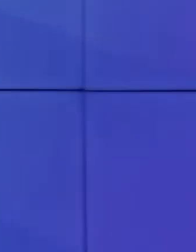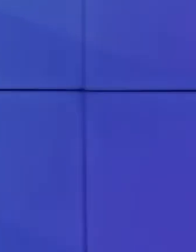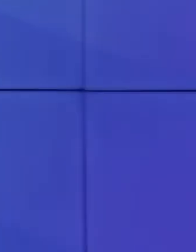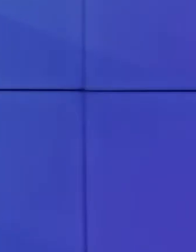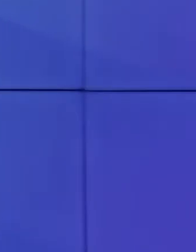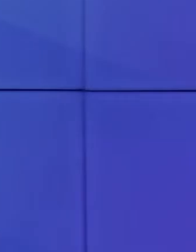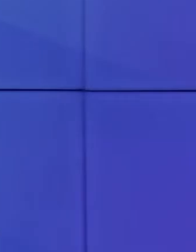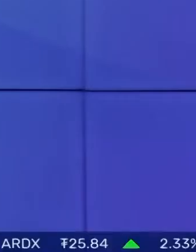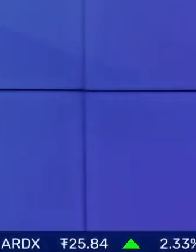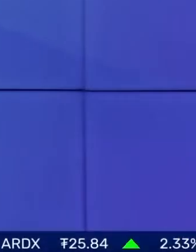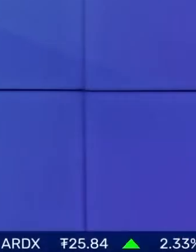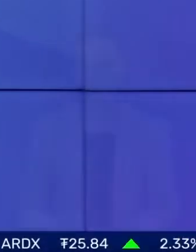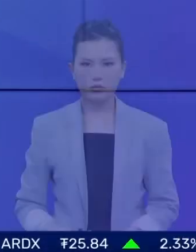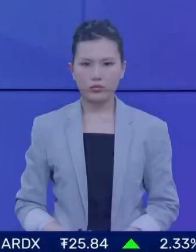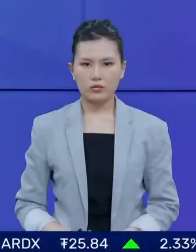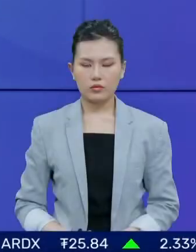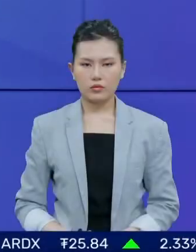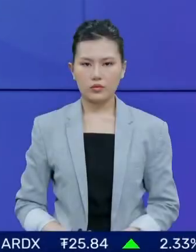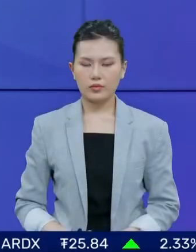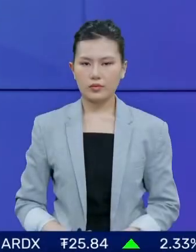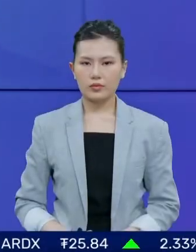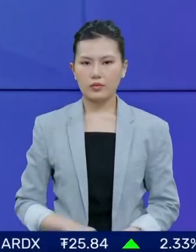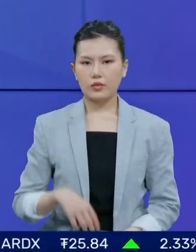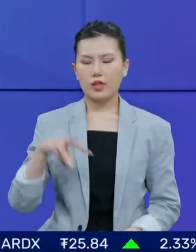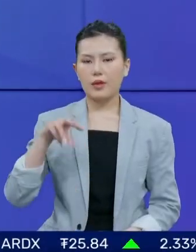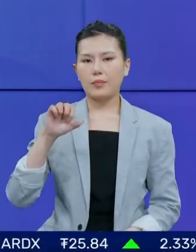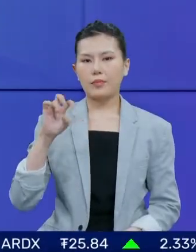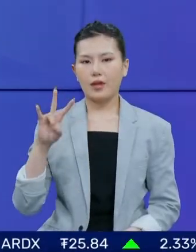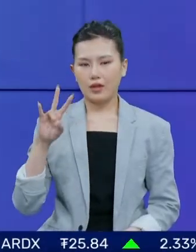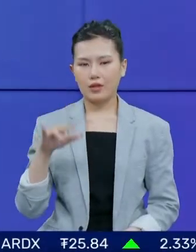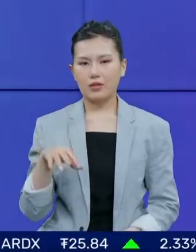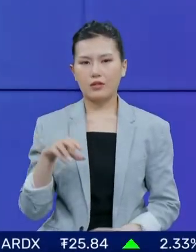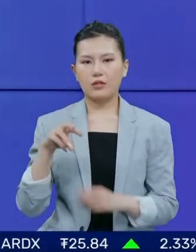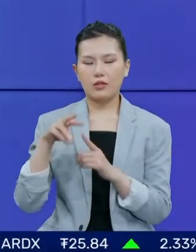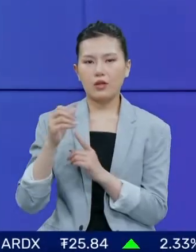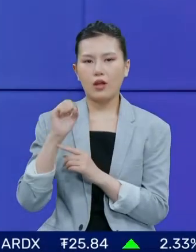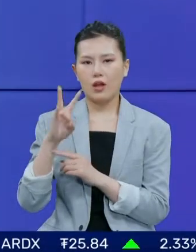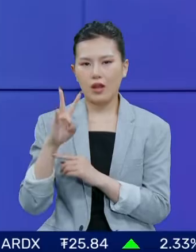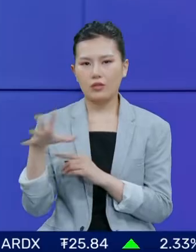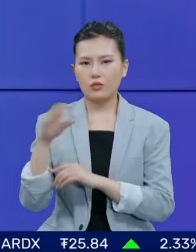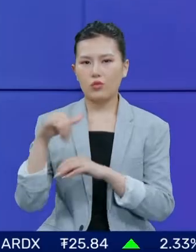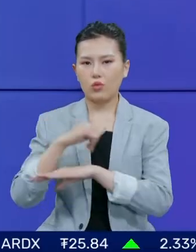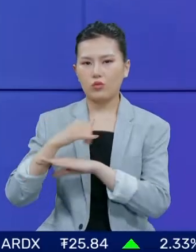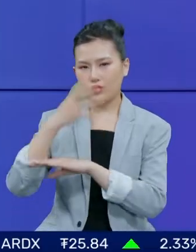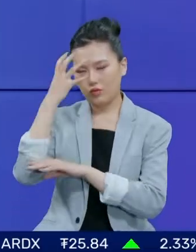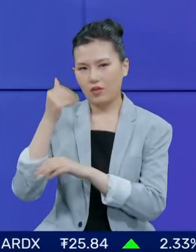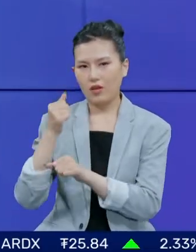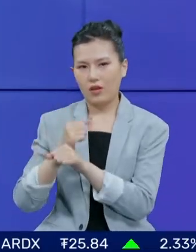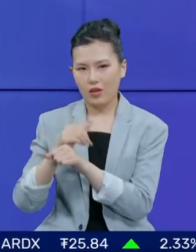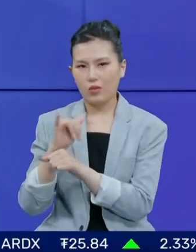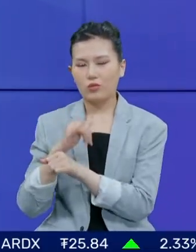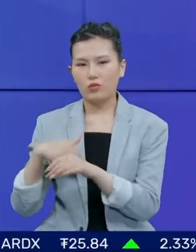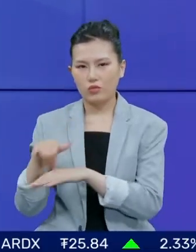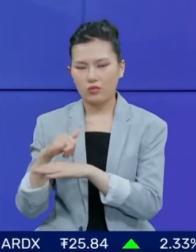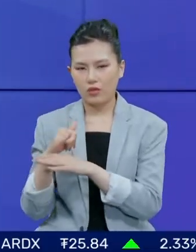Улс их хурлын судалгүй улс төрийн намууд улс төрийн намын тухай хуульд шүүмжлэлтэй хандаж байна. Эрх баригч нам өөрийн намын дүрм журмаа улс төрийн намын тухай хуульд тусгаж байна